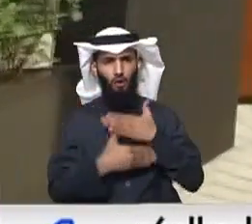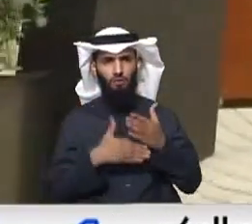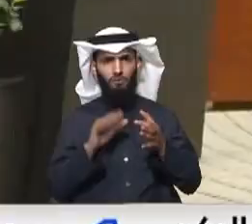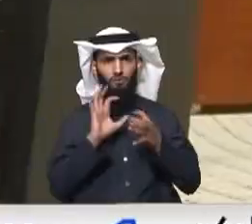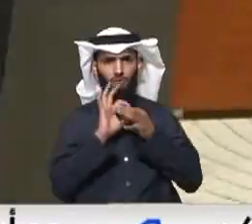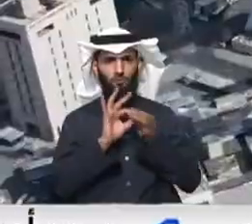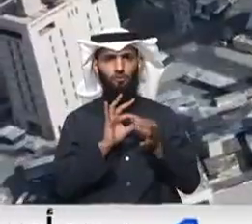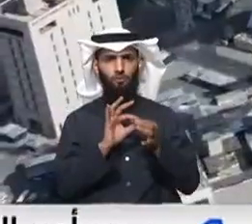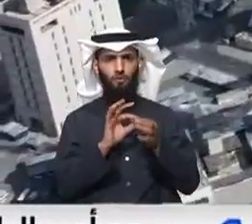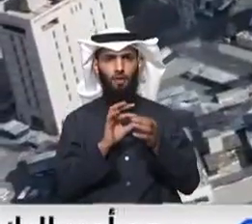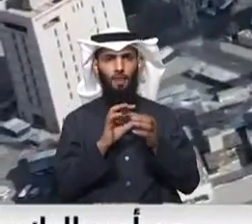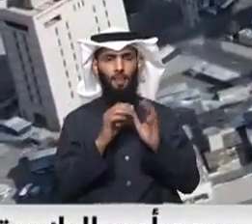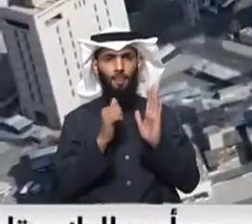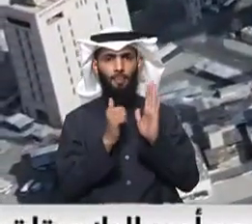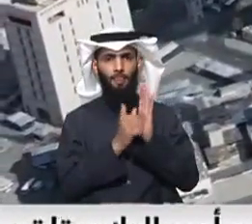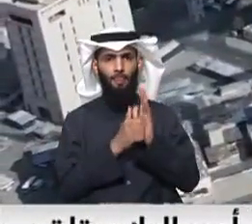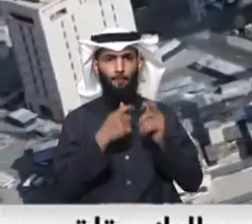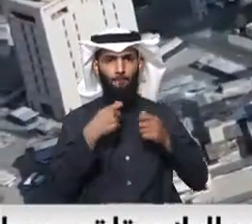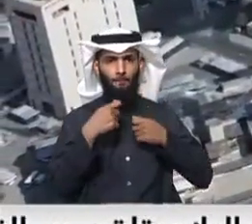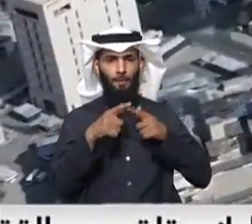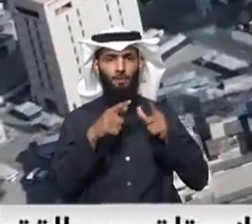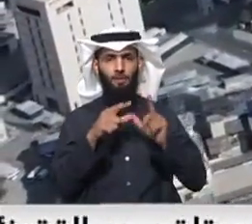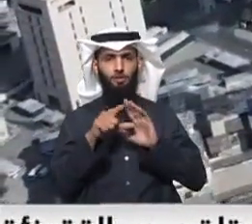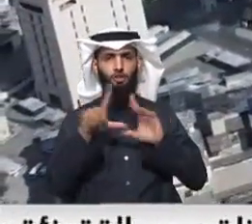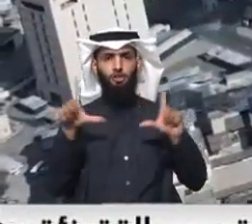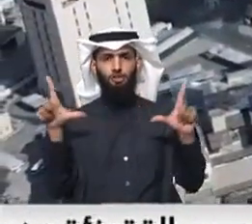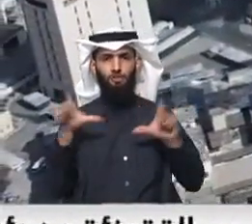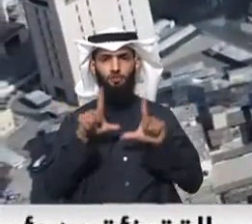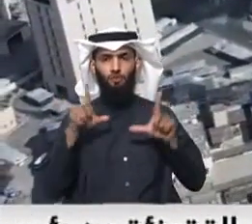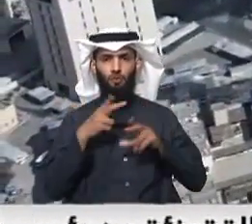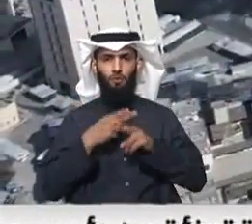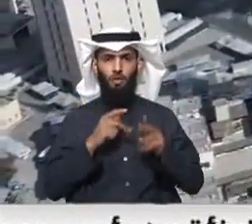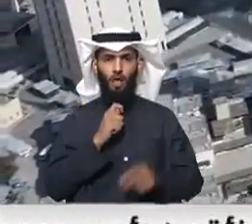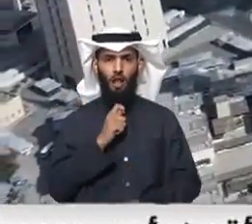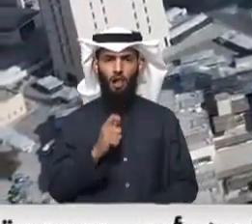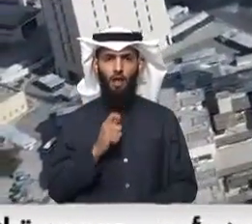في مختلف القطاعات العقارية. نواف الشراكي، تلفزيون دولة الكويت.